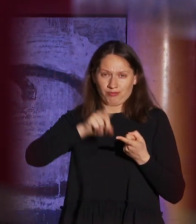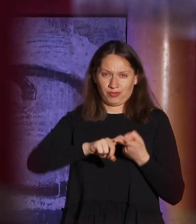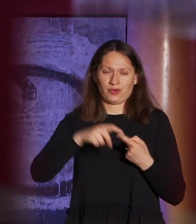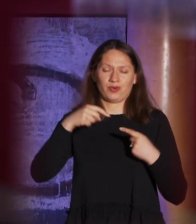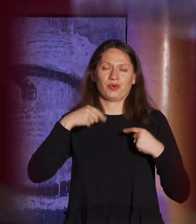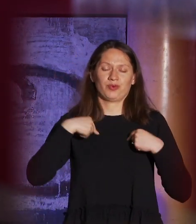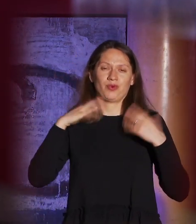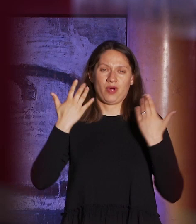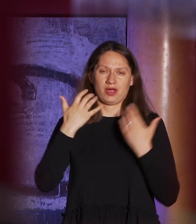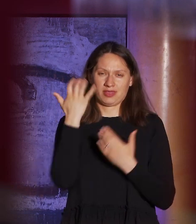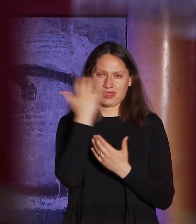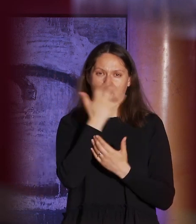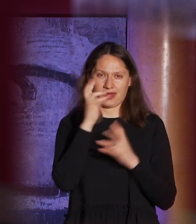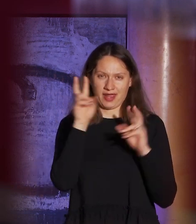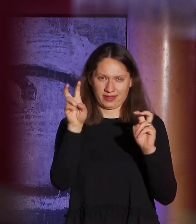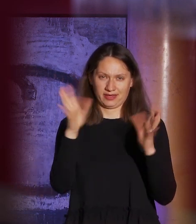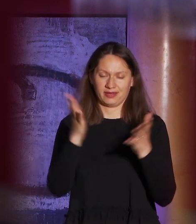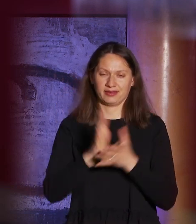Šiandien. Ne nuo savęs.